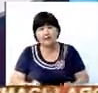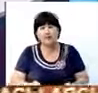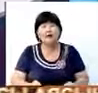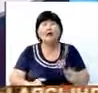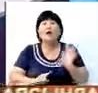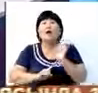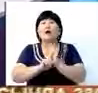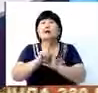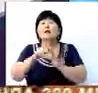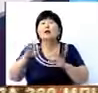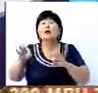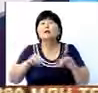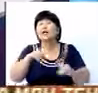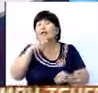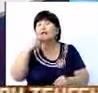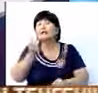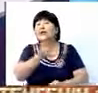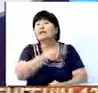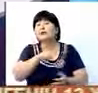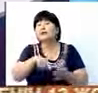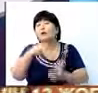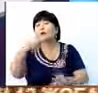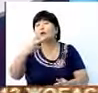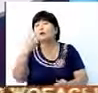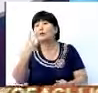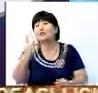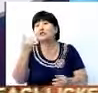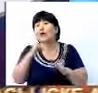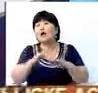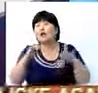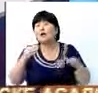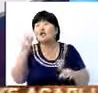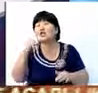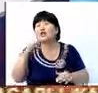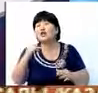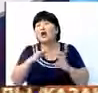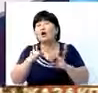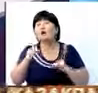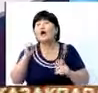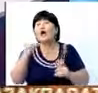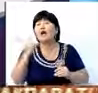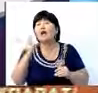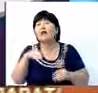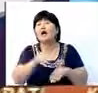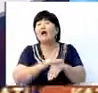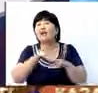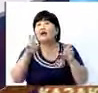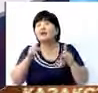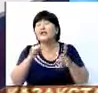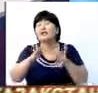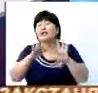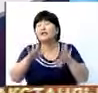Қанат қақты жоба. Ресейдің Санкт-Петербург қаласының нөмірі 32-ші балабақшасы Шиелі аудандағы айналайын балабақшасымен интернет